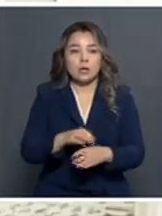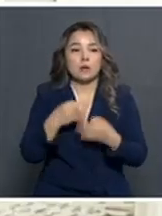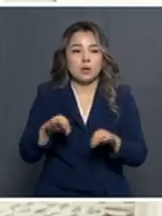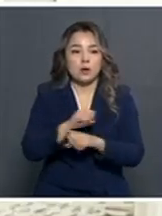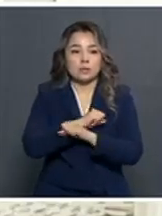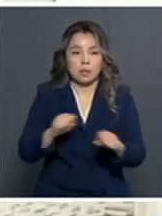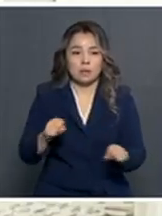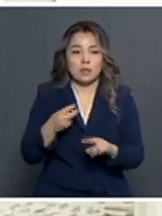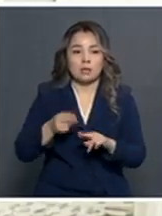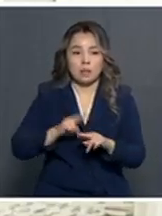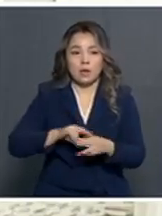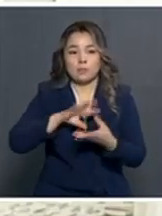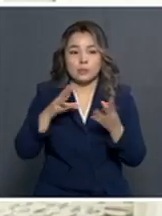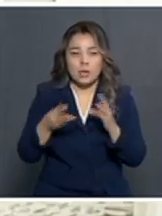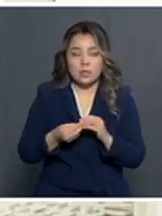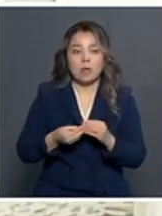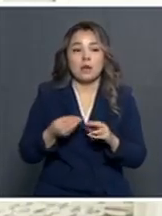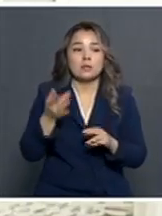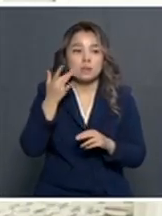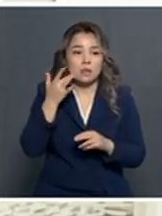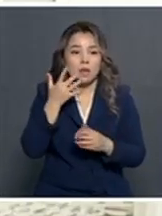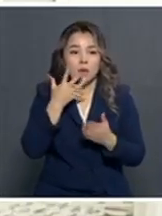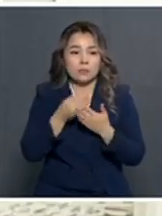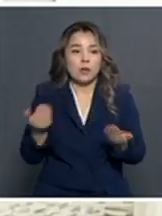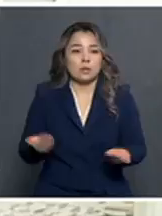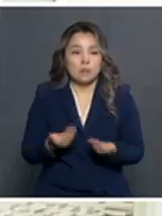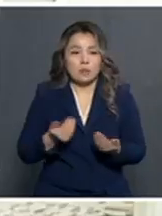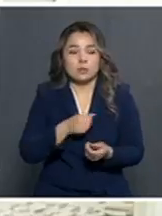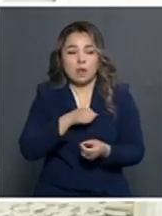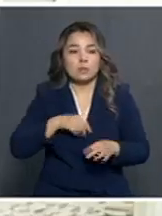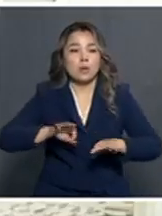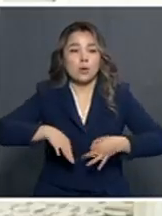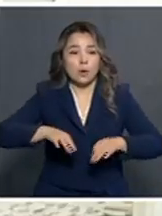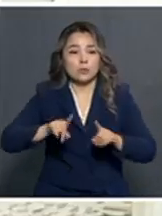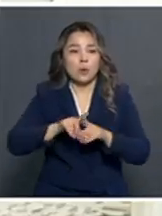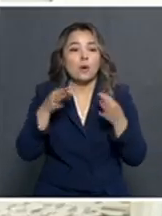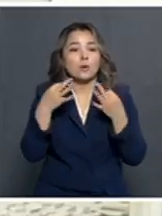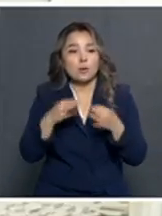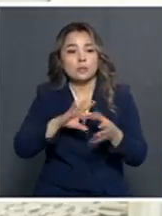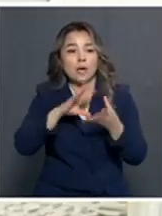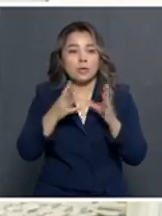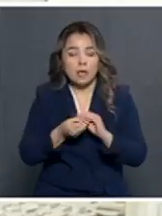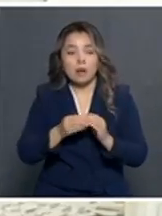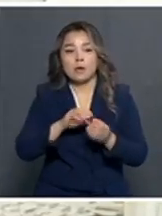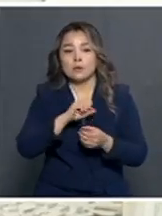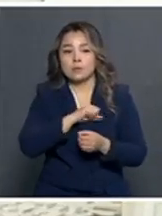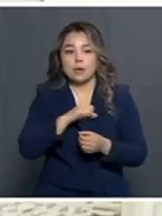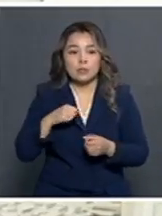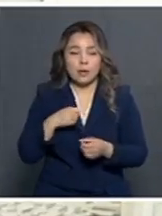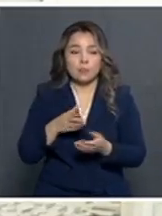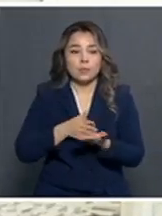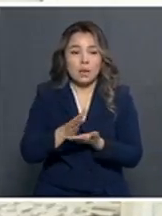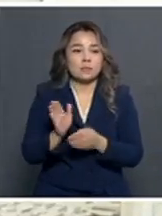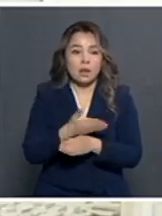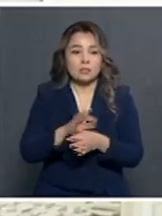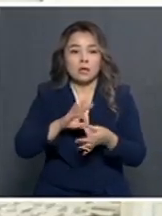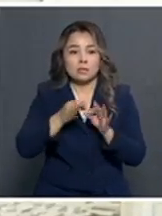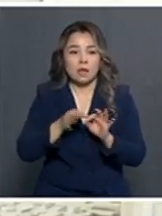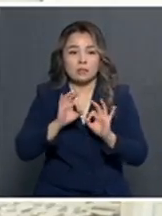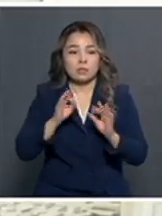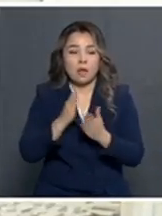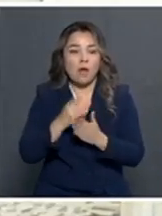берілмеуі мүмкін. Қалай болғанда да күнделікті тіршілікке қажетті көліктерге рұқсат беру барлық жағынан екшеліп шешіледі.